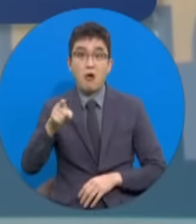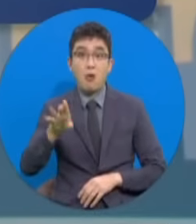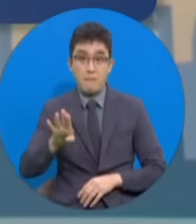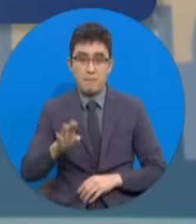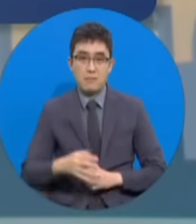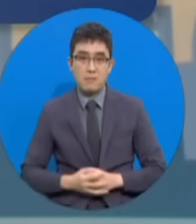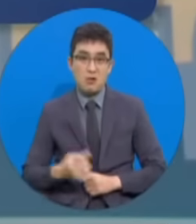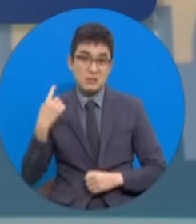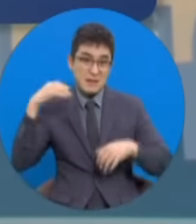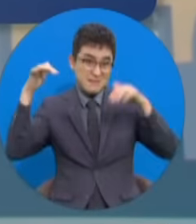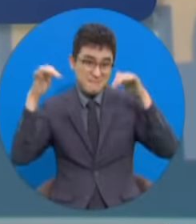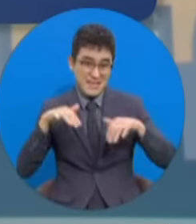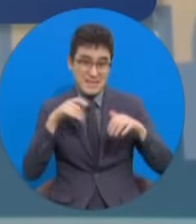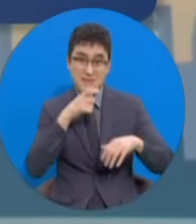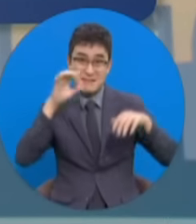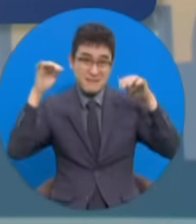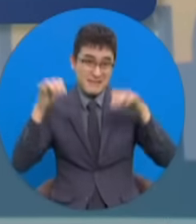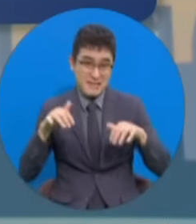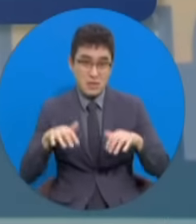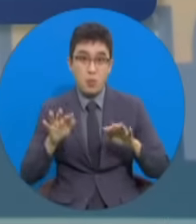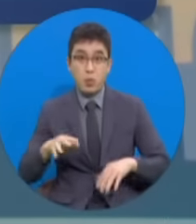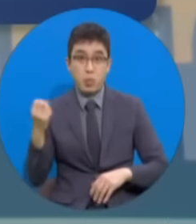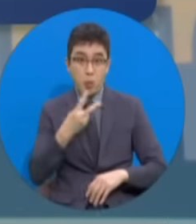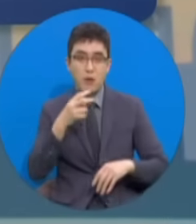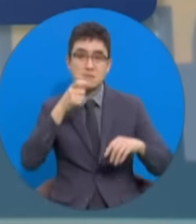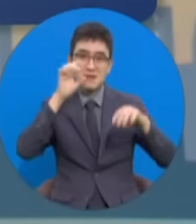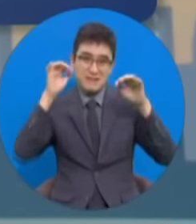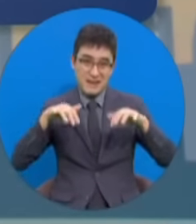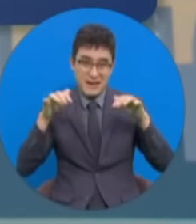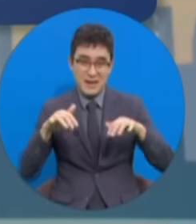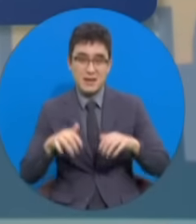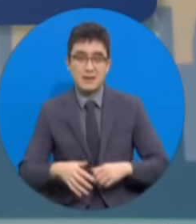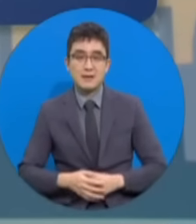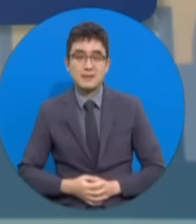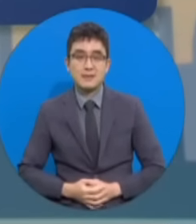지금도 비가 내리고 있습니다. 그 와중에 파업입니다. 동아일보 1면입니다.